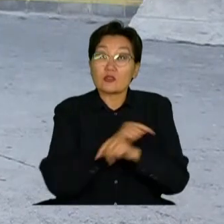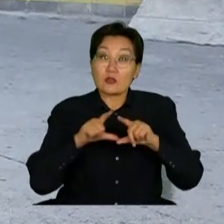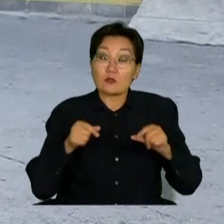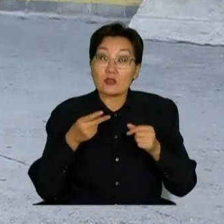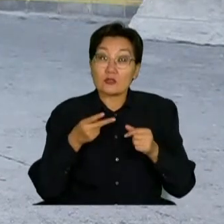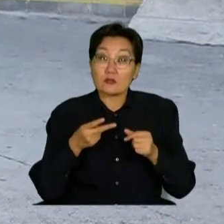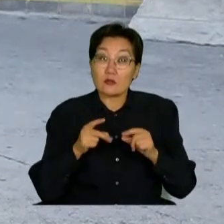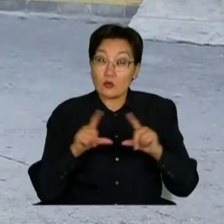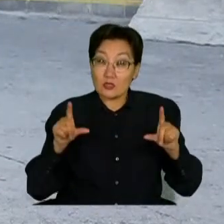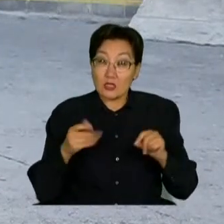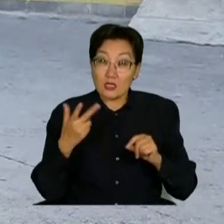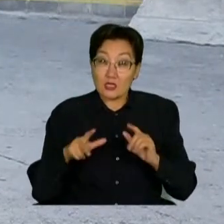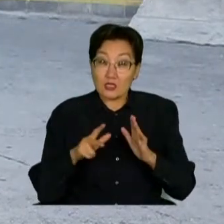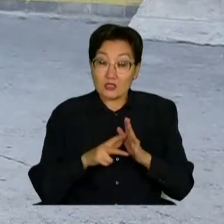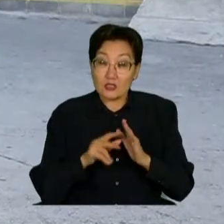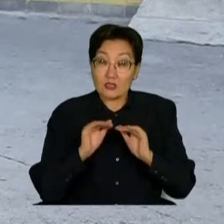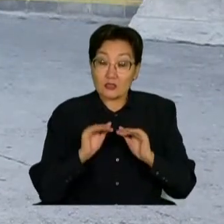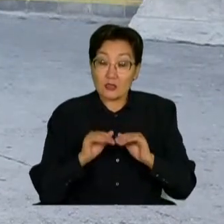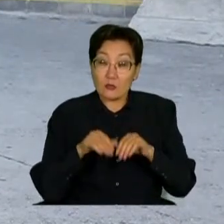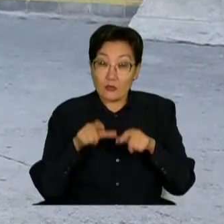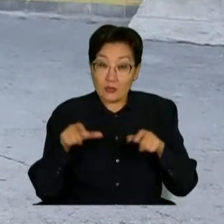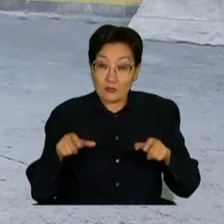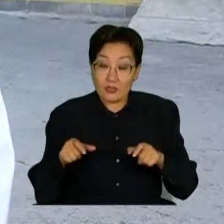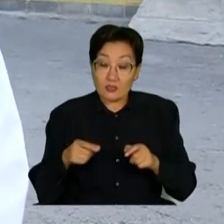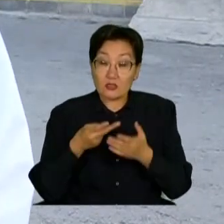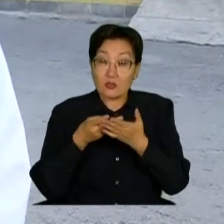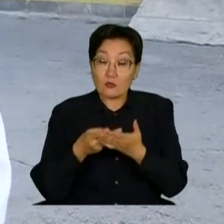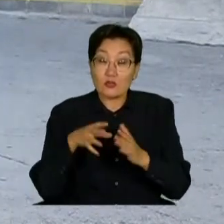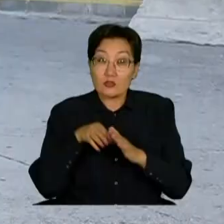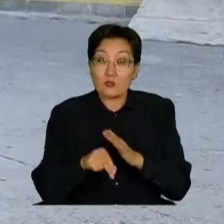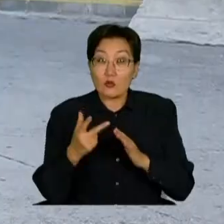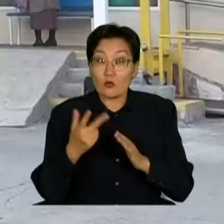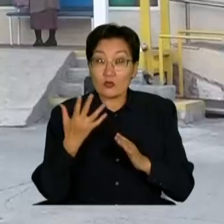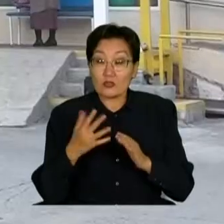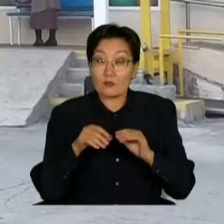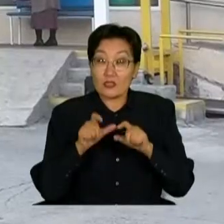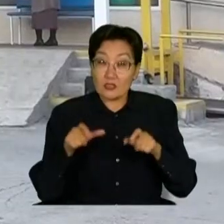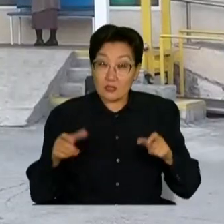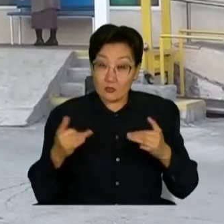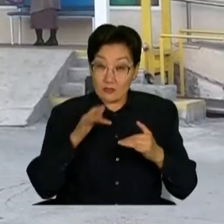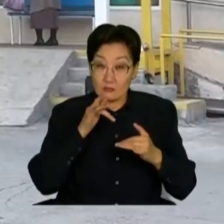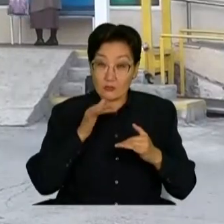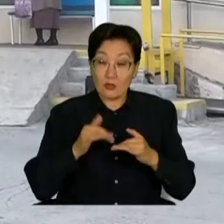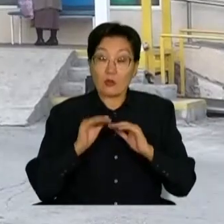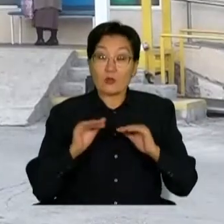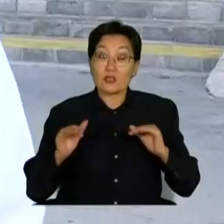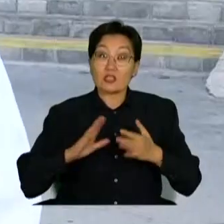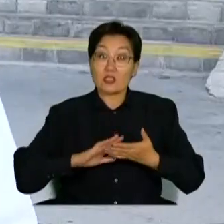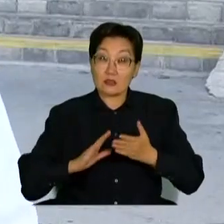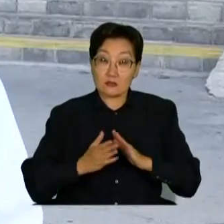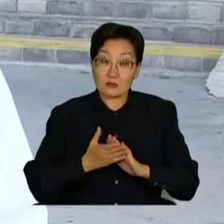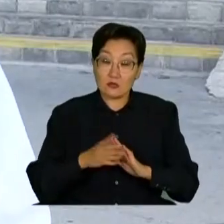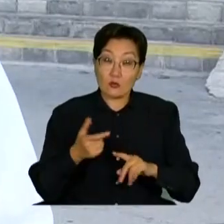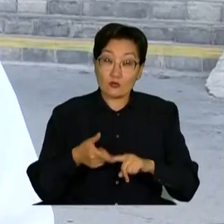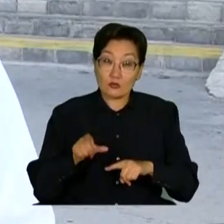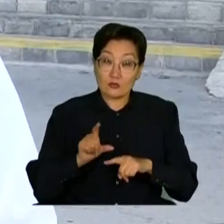48 ауру түсті, ішіндегі жатқызылған 35 адам. Қазіргі таңда балдардың жағдайы